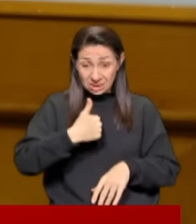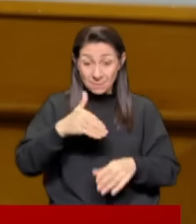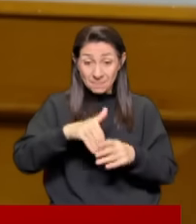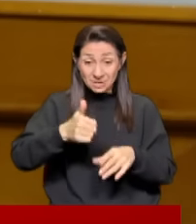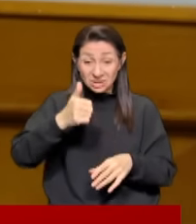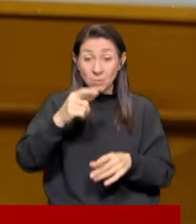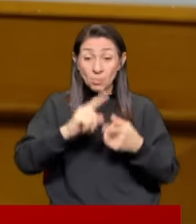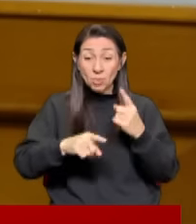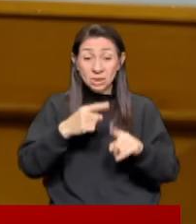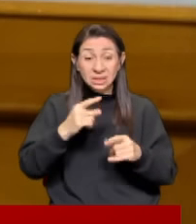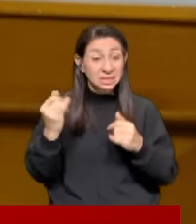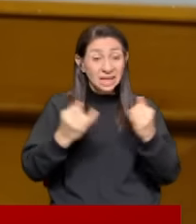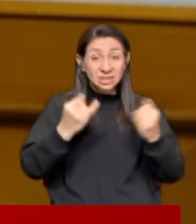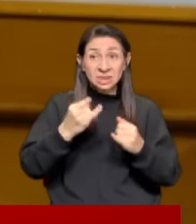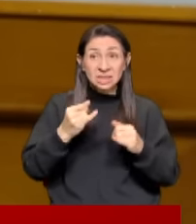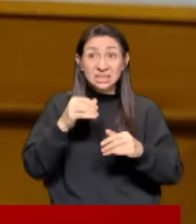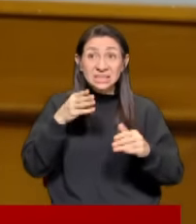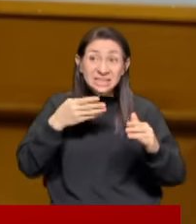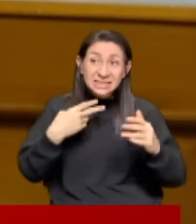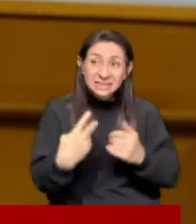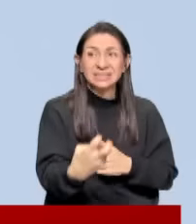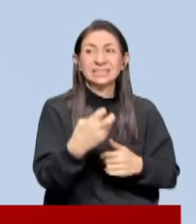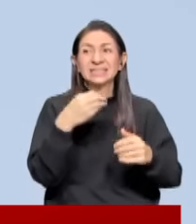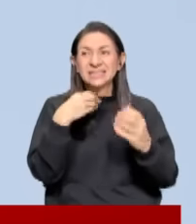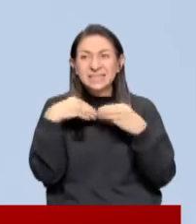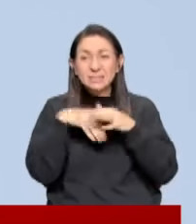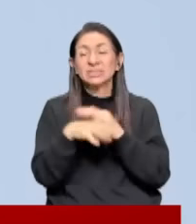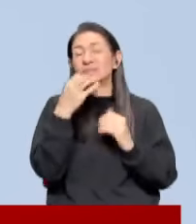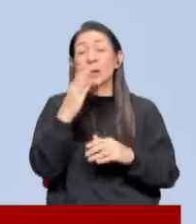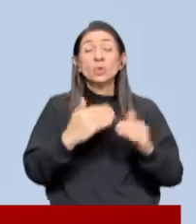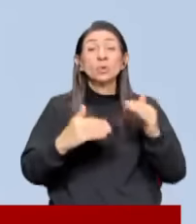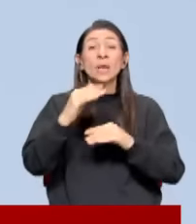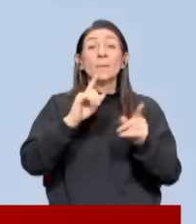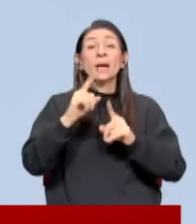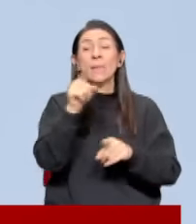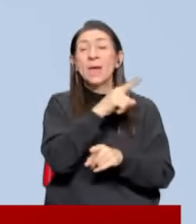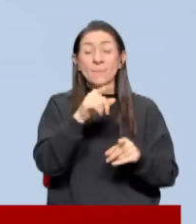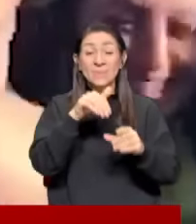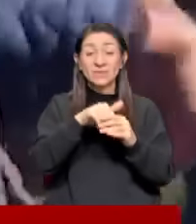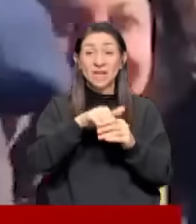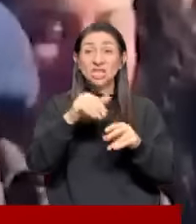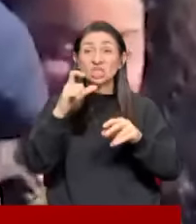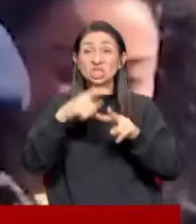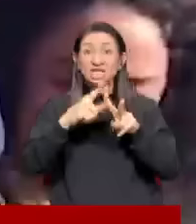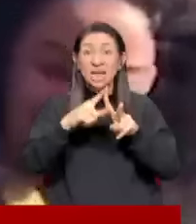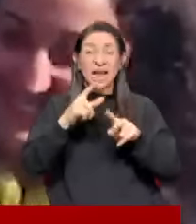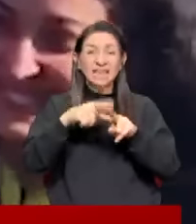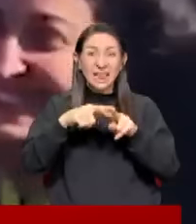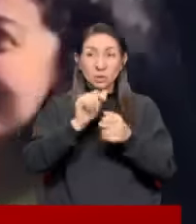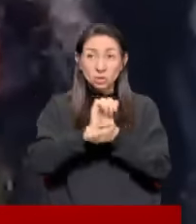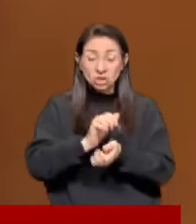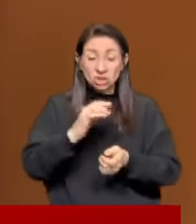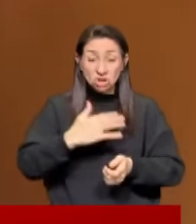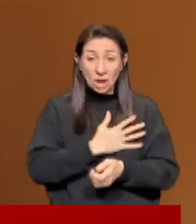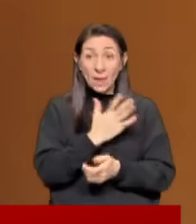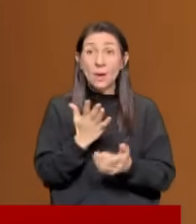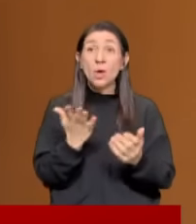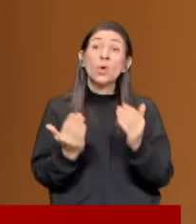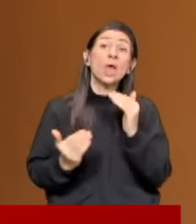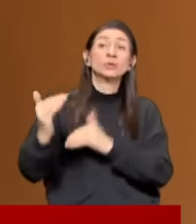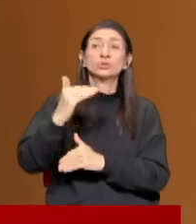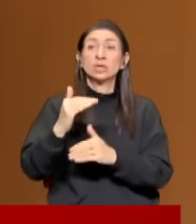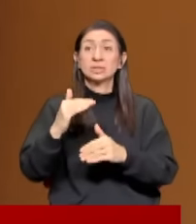meclis başkanlığının siyasi polemiğini içerisinde çekilmesine müsaade etmem. Yüksek yargıda kriz, milletvekili Can Atalay'ın tutukluluğu. CHP'nin meclisi olağanüstü